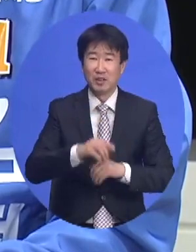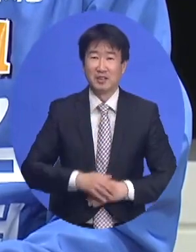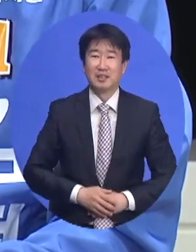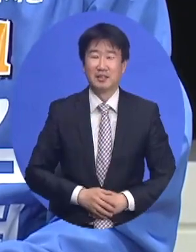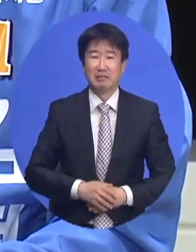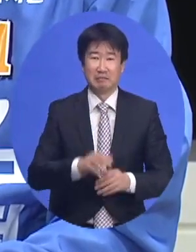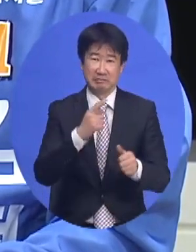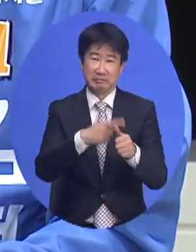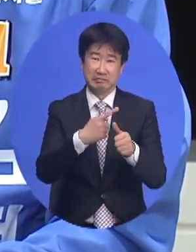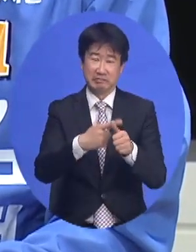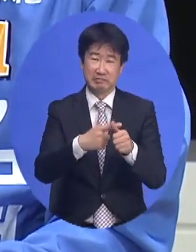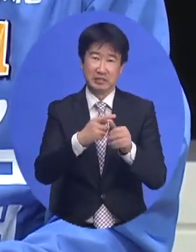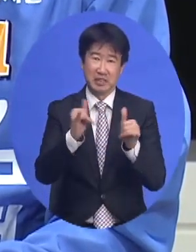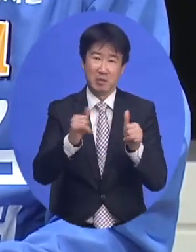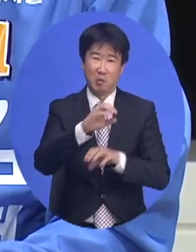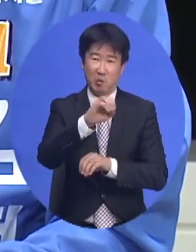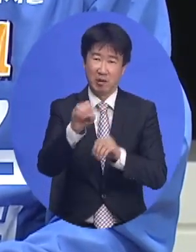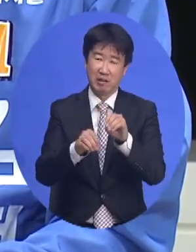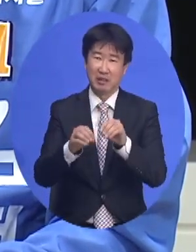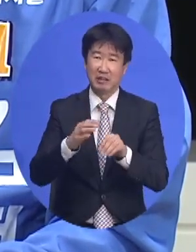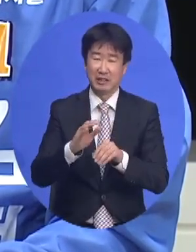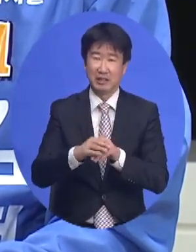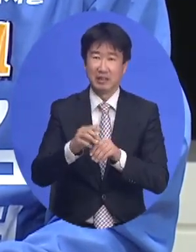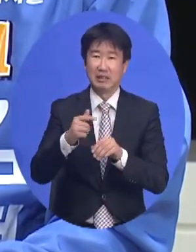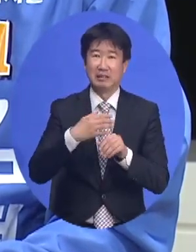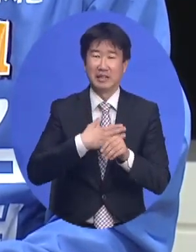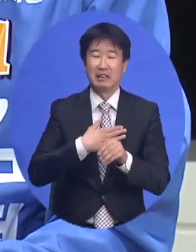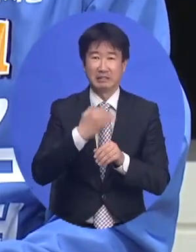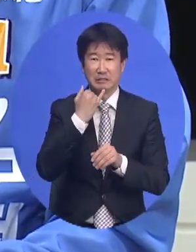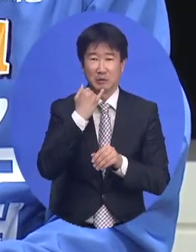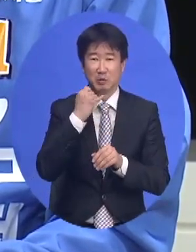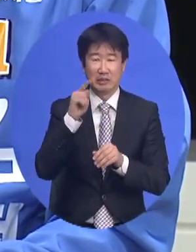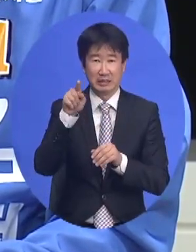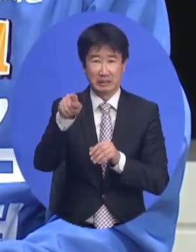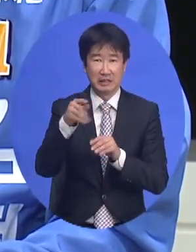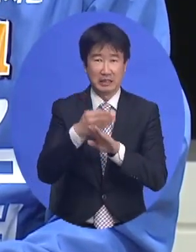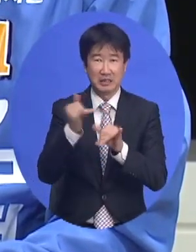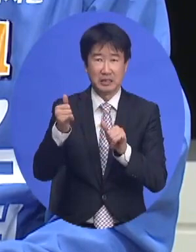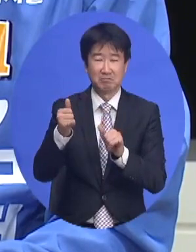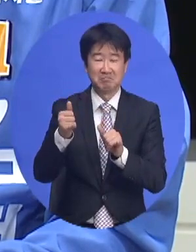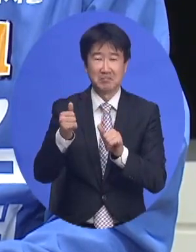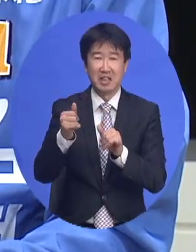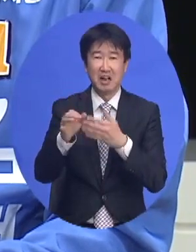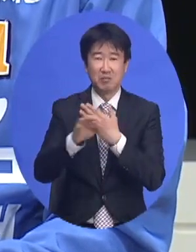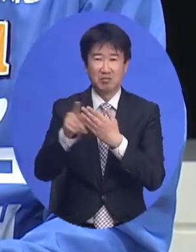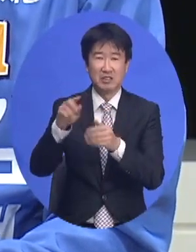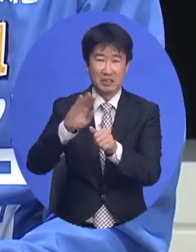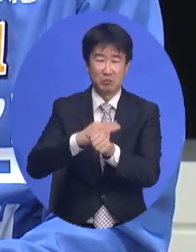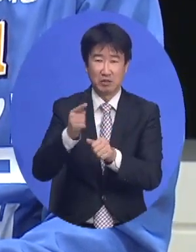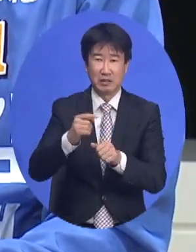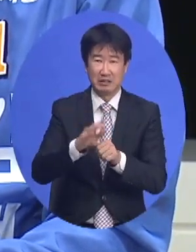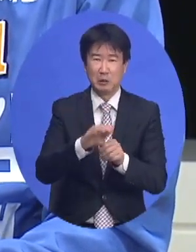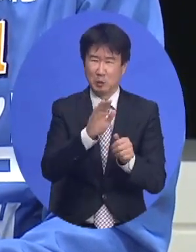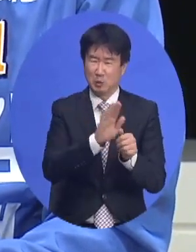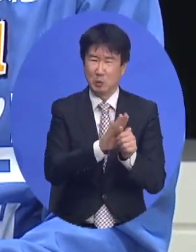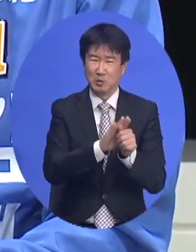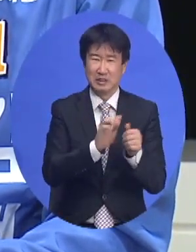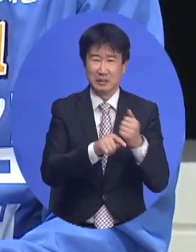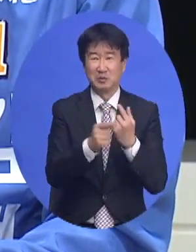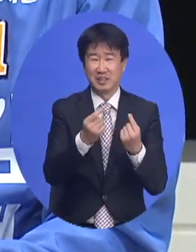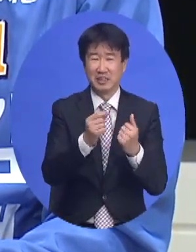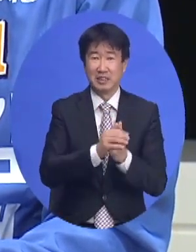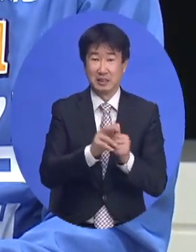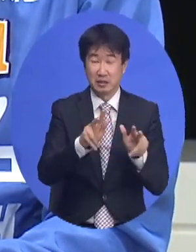이것을 비판하는 사람들을 오히려 내로남불이라고 비판을 했더라고요. 요컨대 하여튼 옹호했습니다. 조국 씨를.